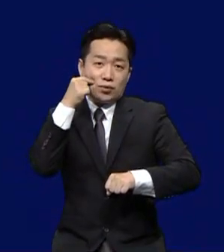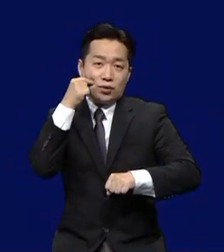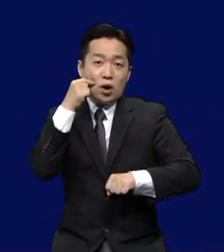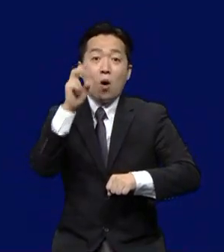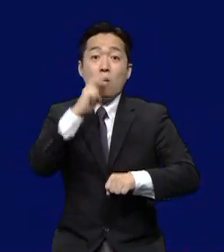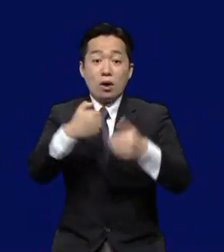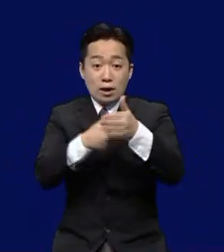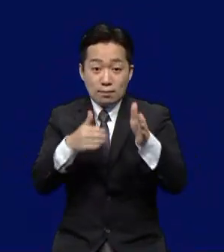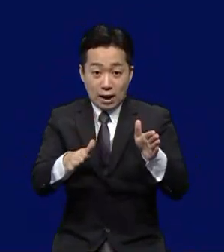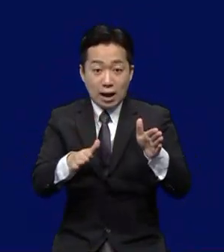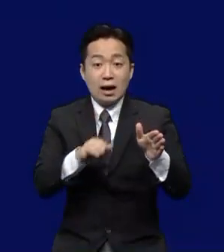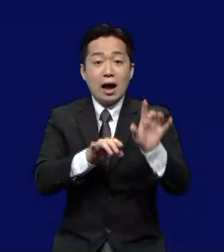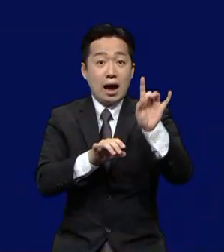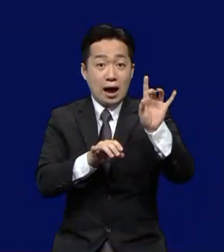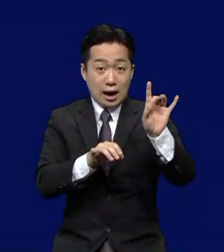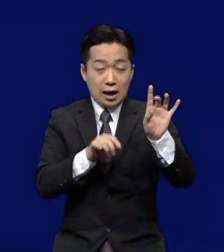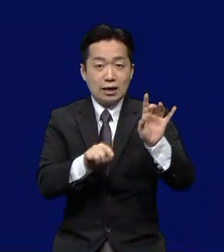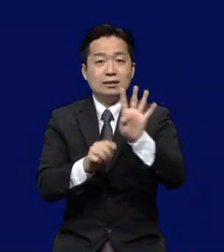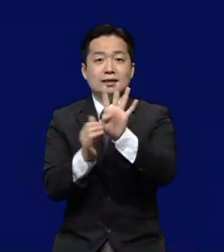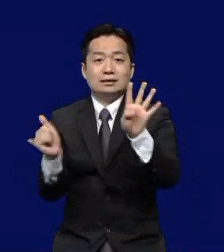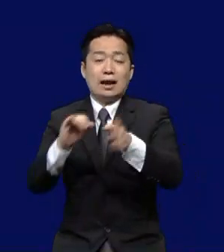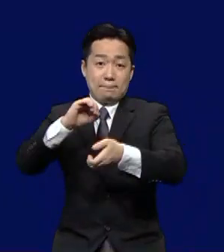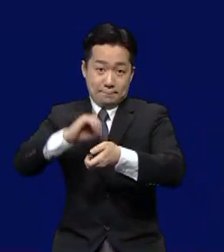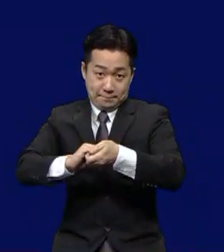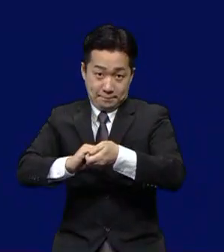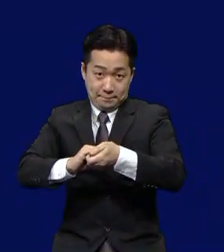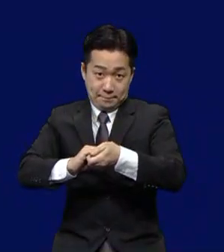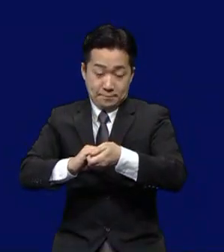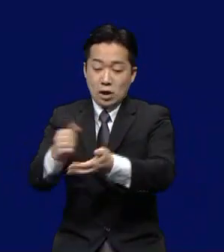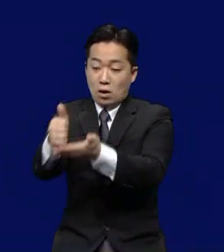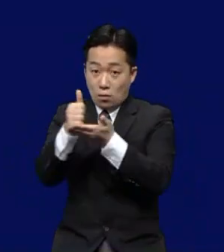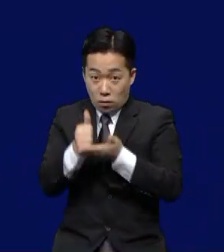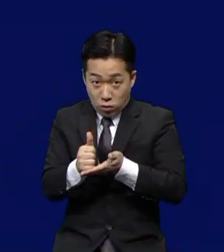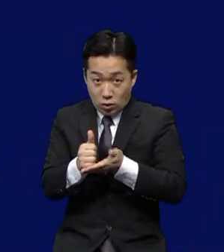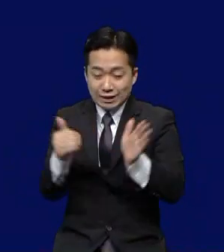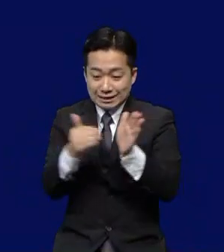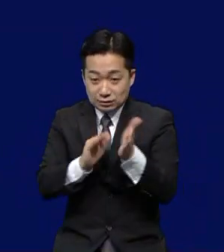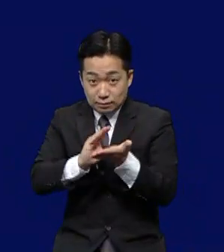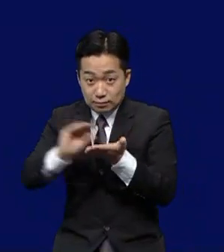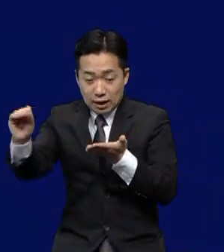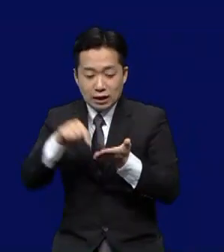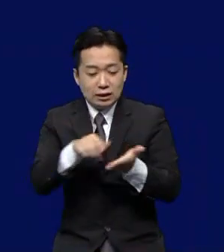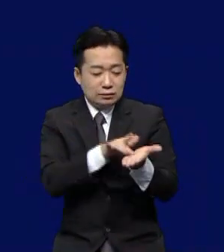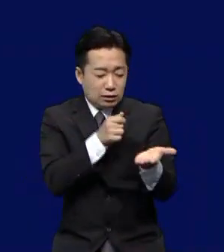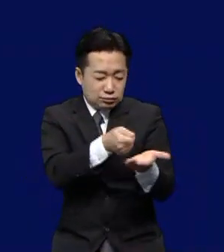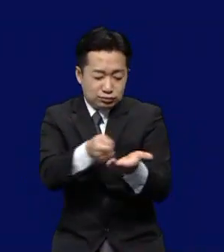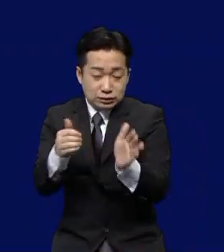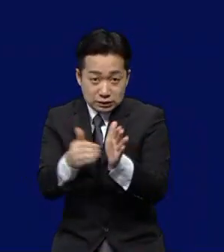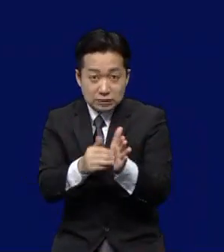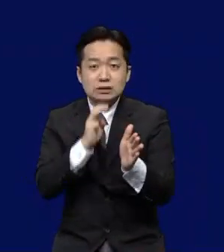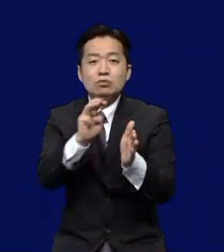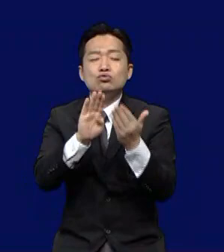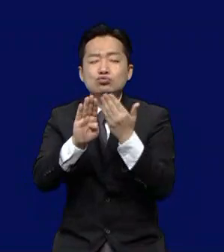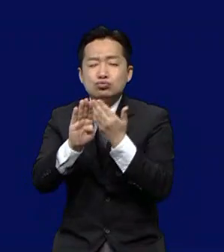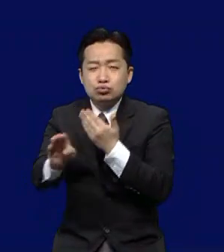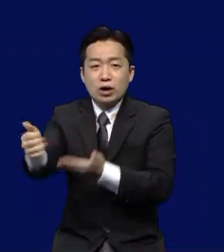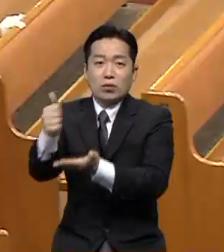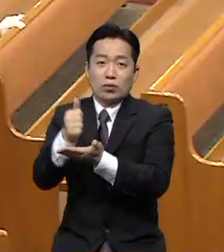한 곳당 4명까지만 들어갈 수 있고 한 번 이용한 방에는 소독 30분 후 손님을 받을 수